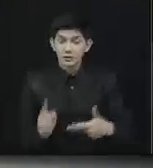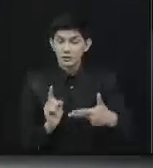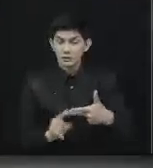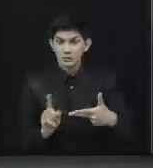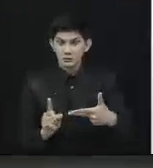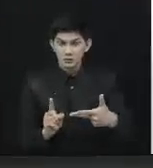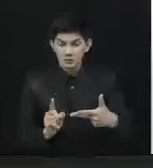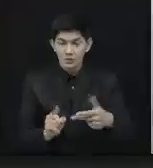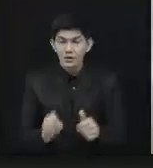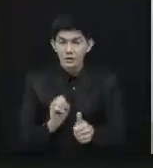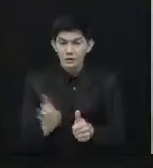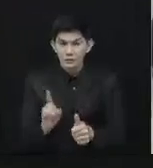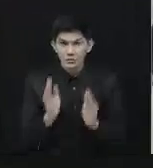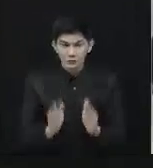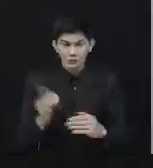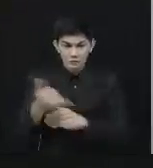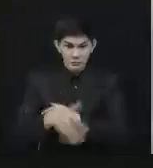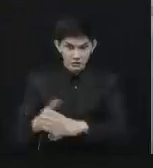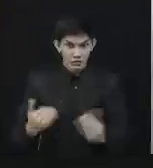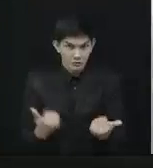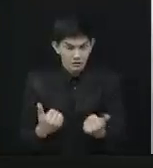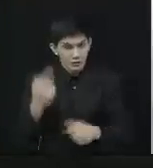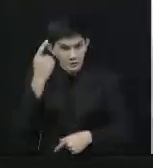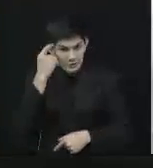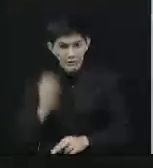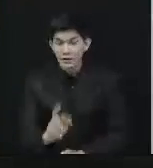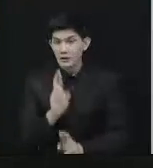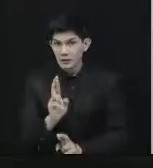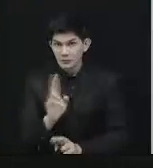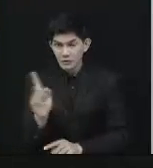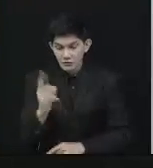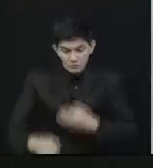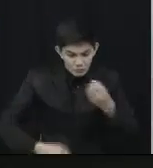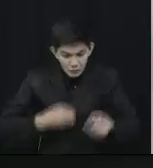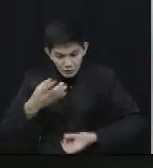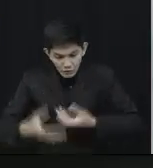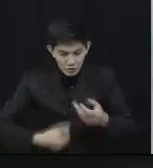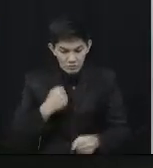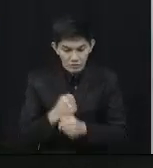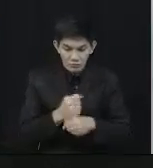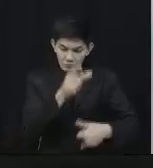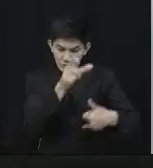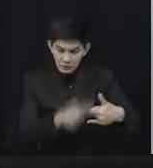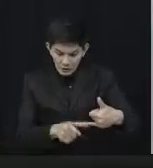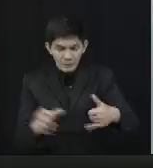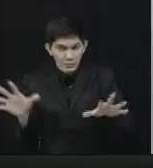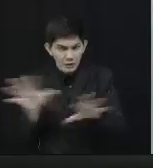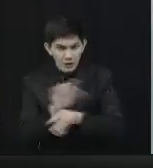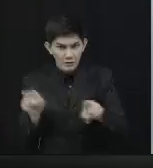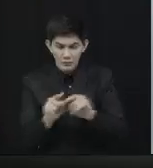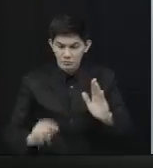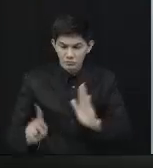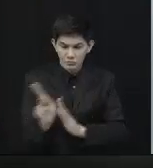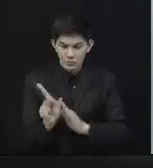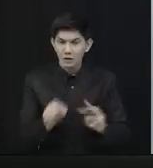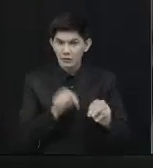3. ได้ให้คำแนะนำแก่ชาวต่างชาติว่าจะต้องระมัดระวังการแสดงออกหรือการมีพฤติกรรมที่เข้าข่ายละเมิดกฎหม